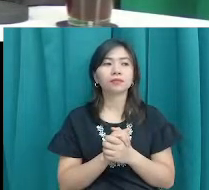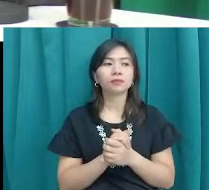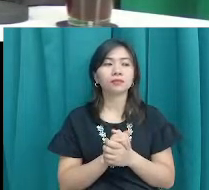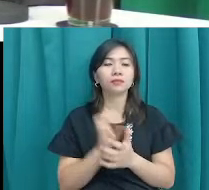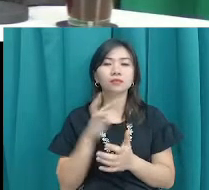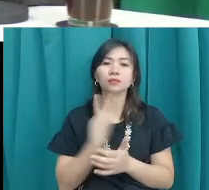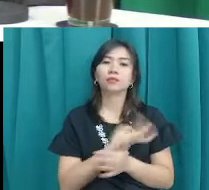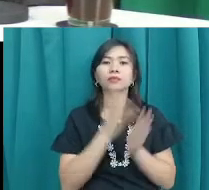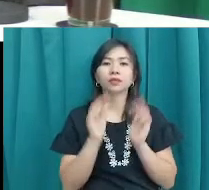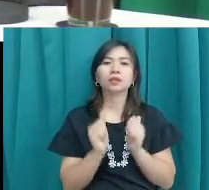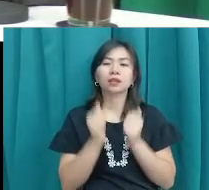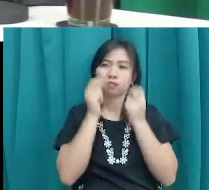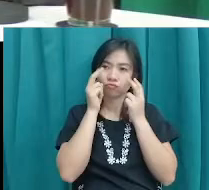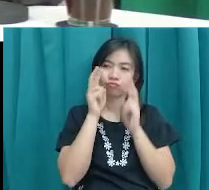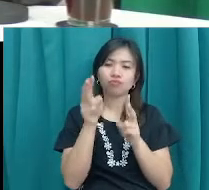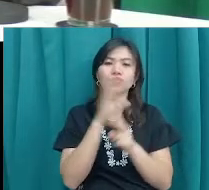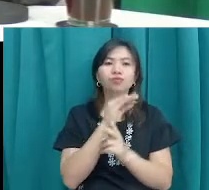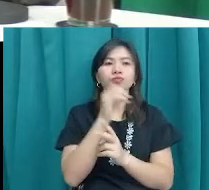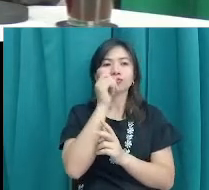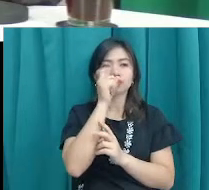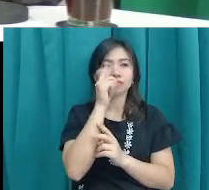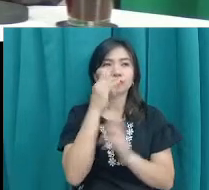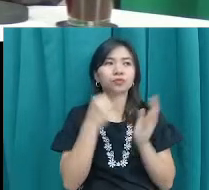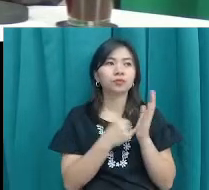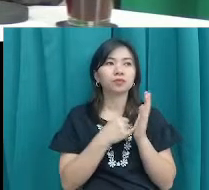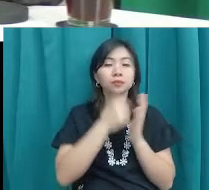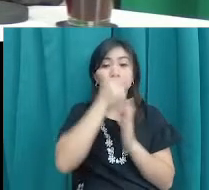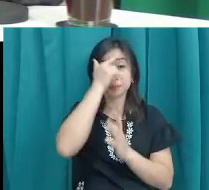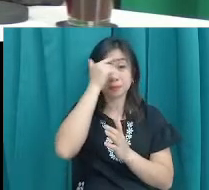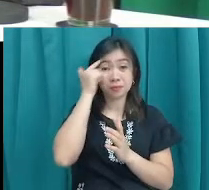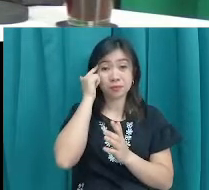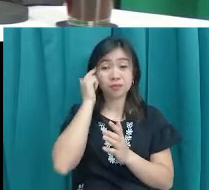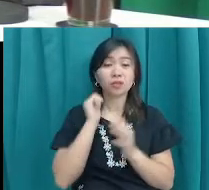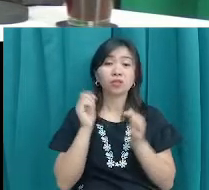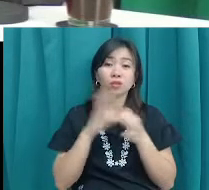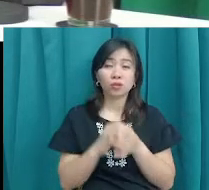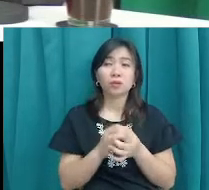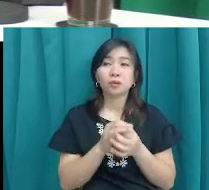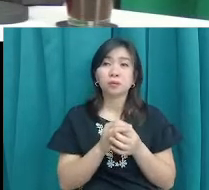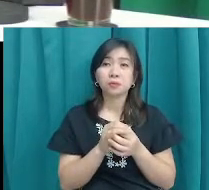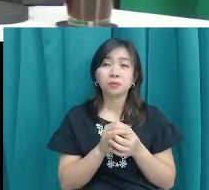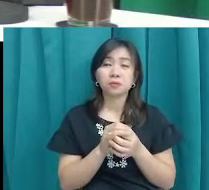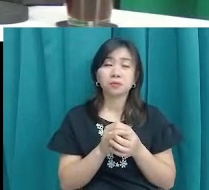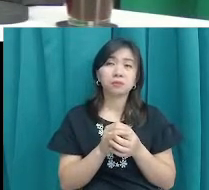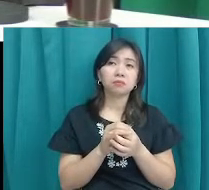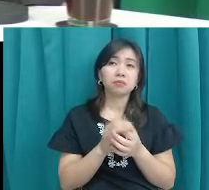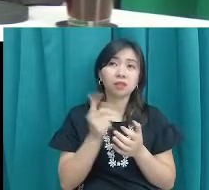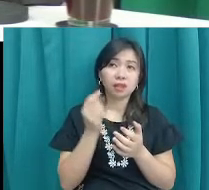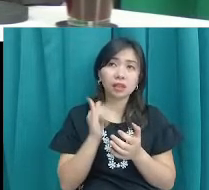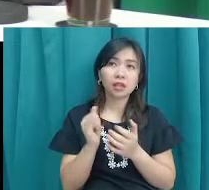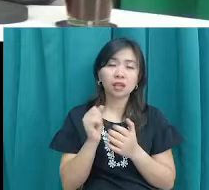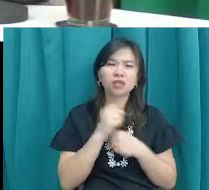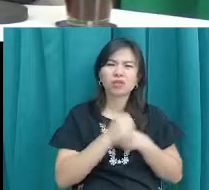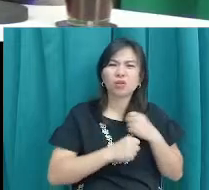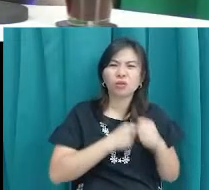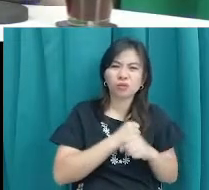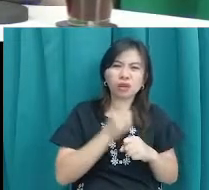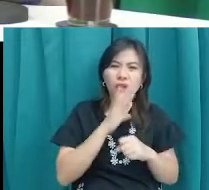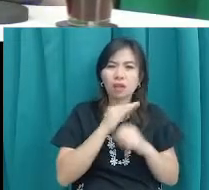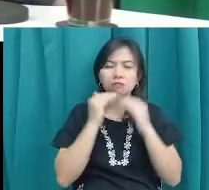Makikita po natin dito na dahil sa pagiging exceeding sorrowful nila sa kataga ng Panginoong